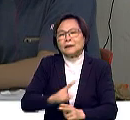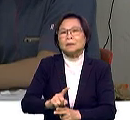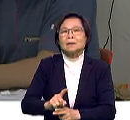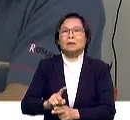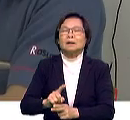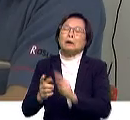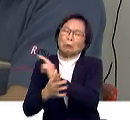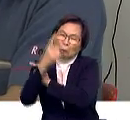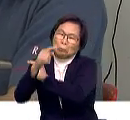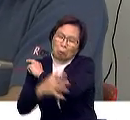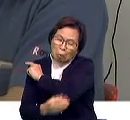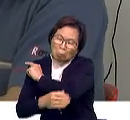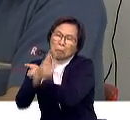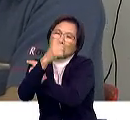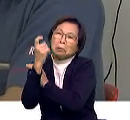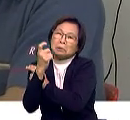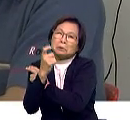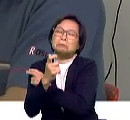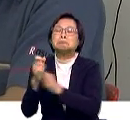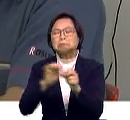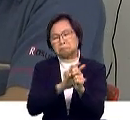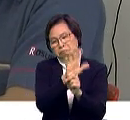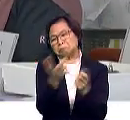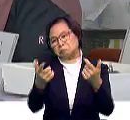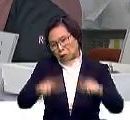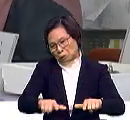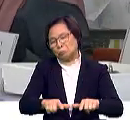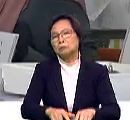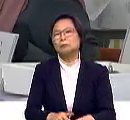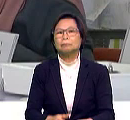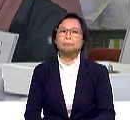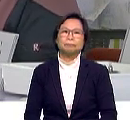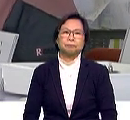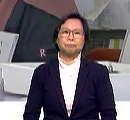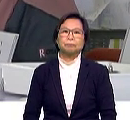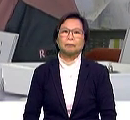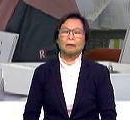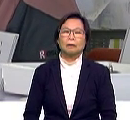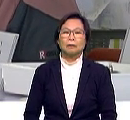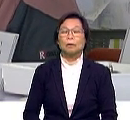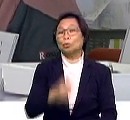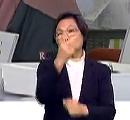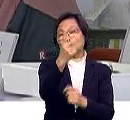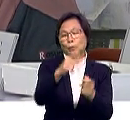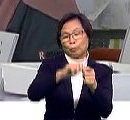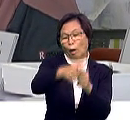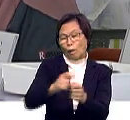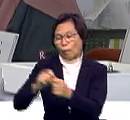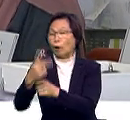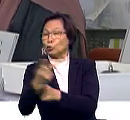kurang berkemampuan ekoran pandemik COVID-19 yang melanda ketika ini. Dua kadar lain